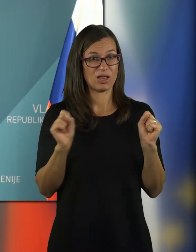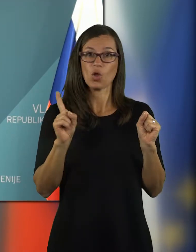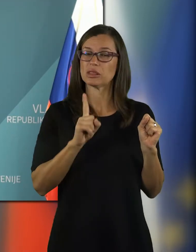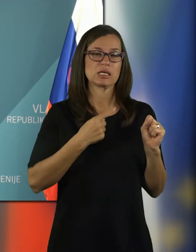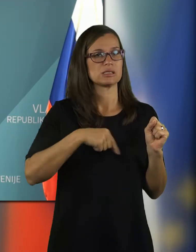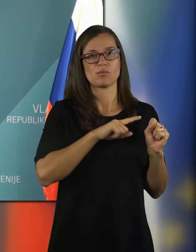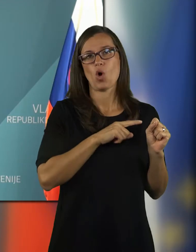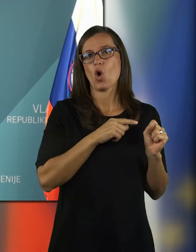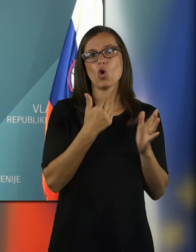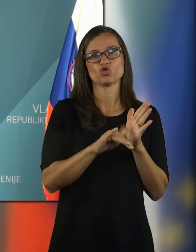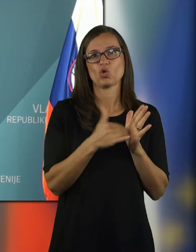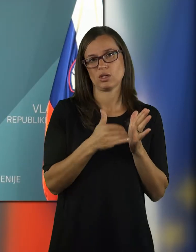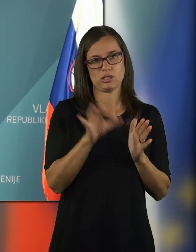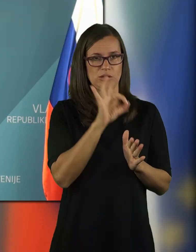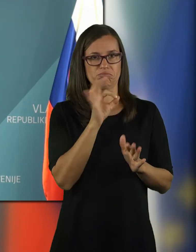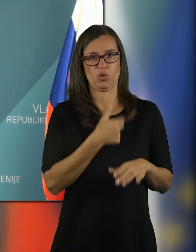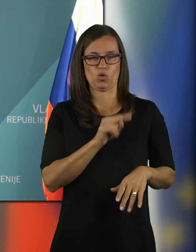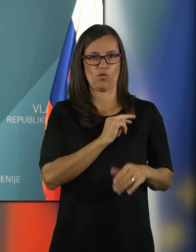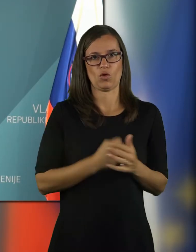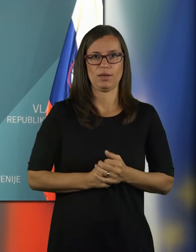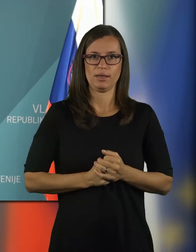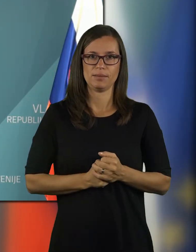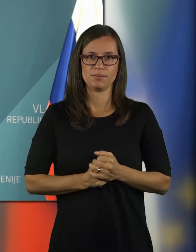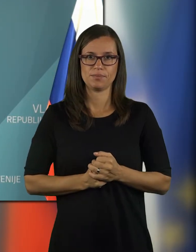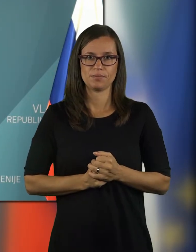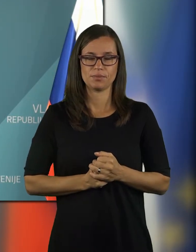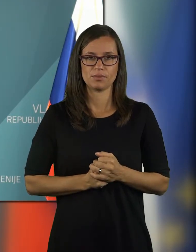nismo odškodninsko odgovorni.